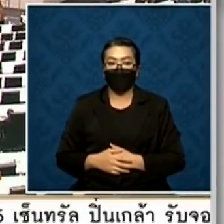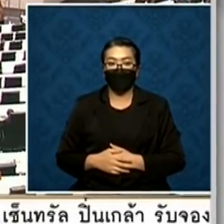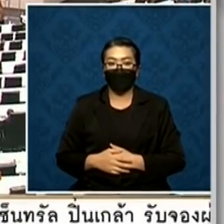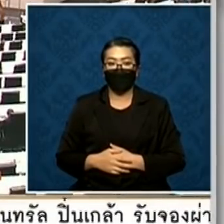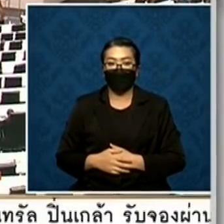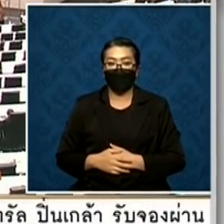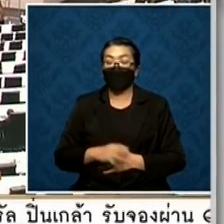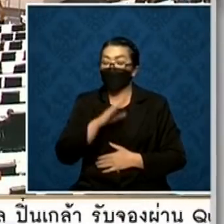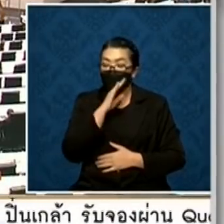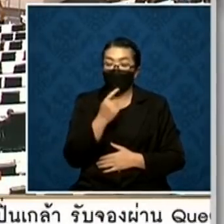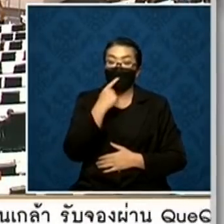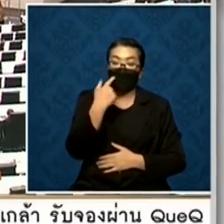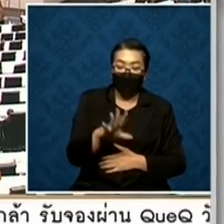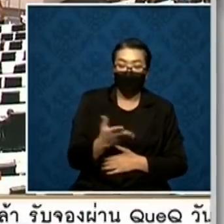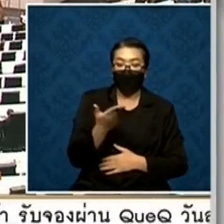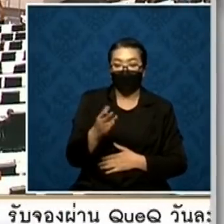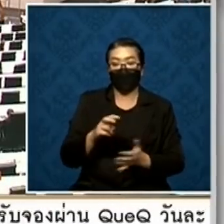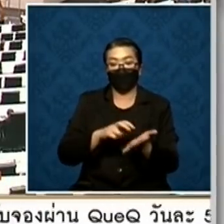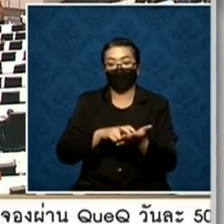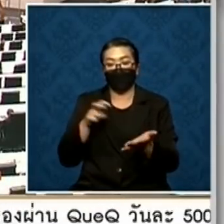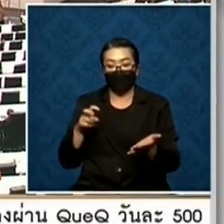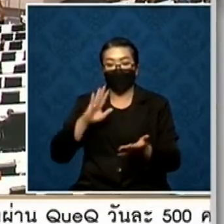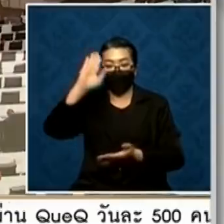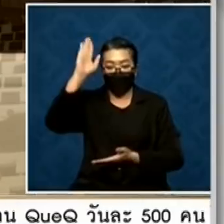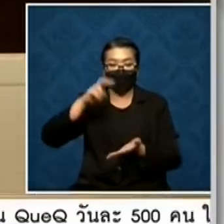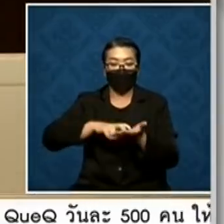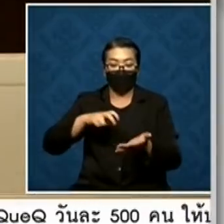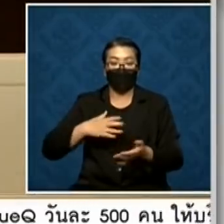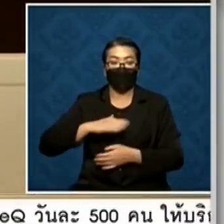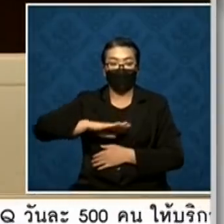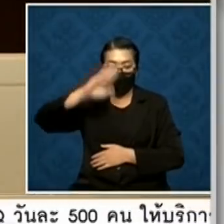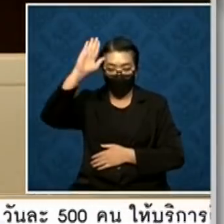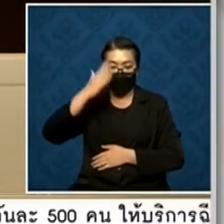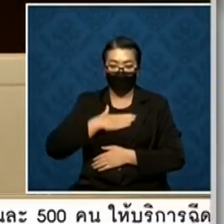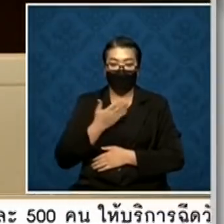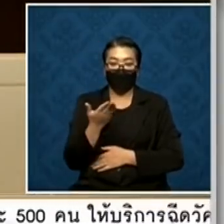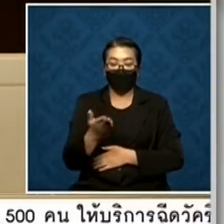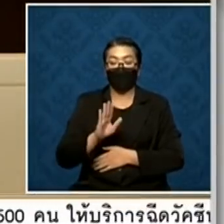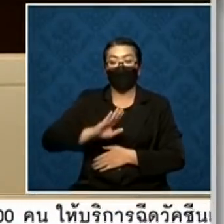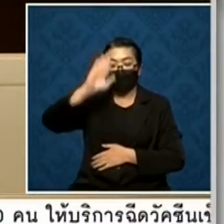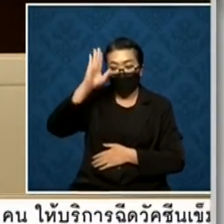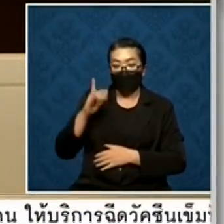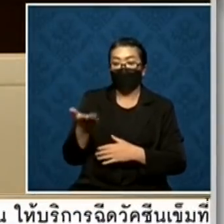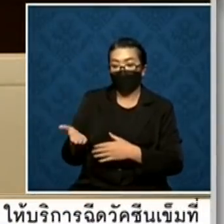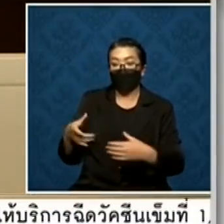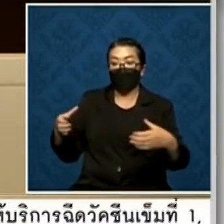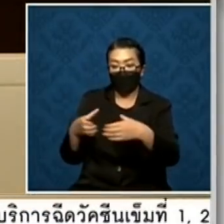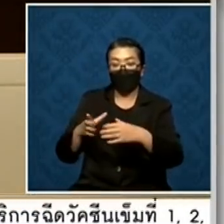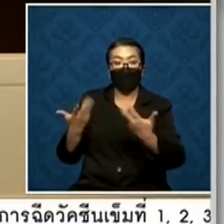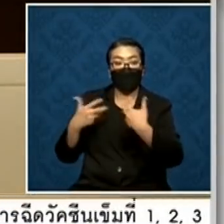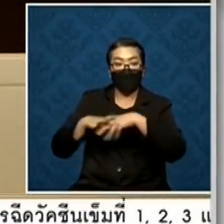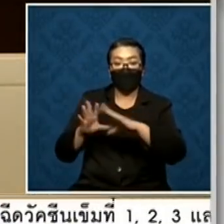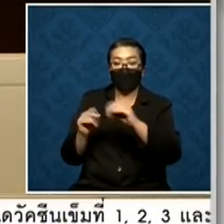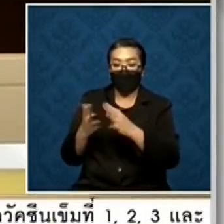ฎหมายที่ไม่มีคุณภาพกฎหมายที่อาจจะเป็นกฎหมายที่ไม่ควรจะเกิดขึ้นในสังคมไทยนะครับเราอาจจะใช้วิ